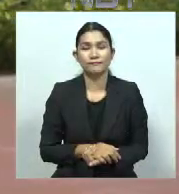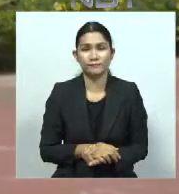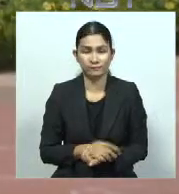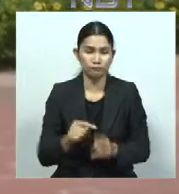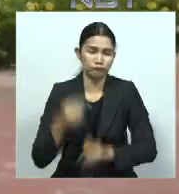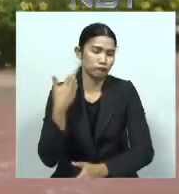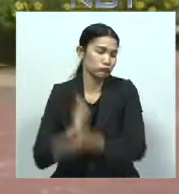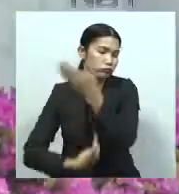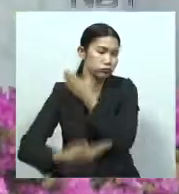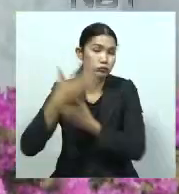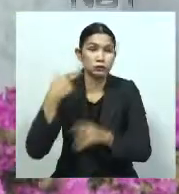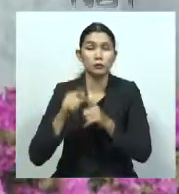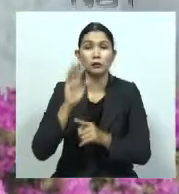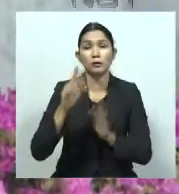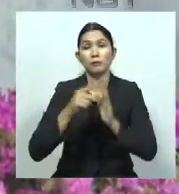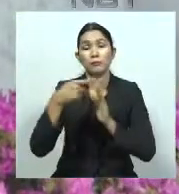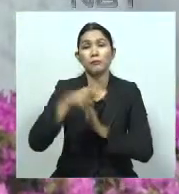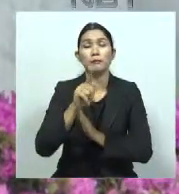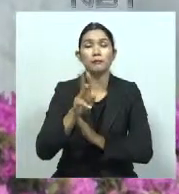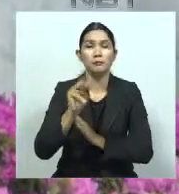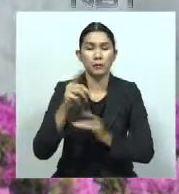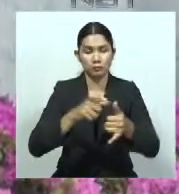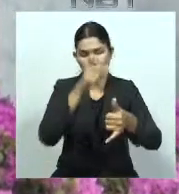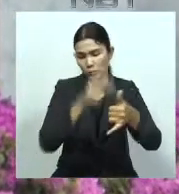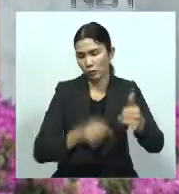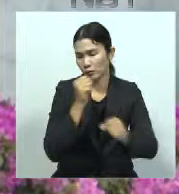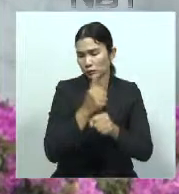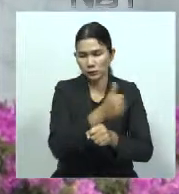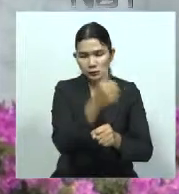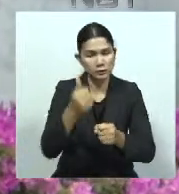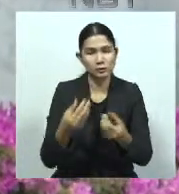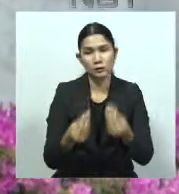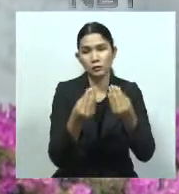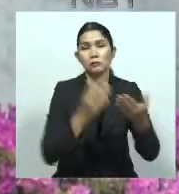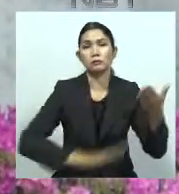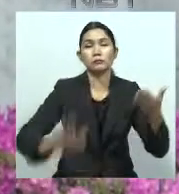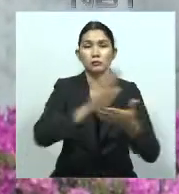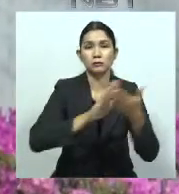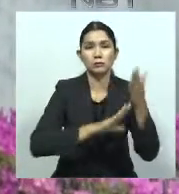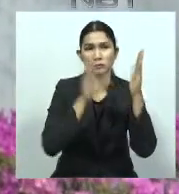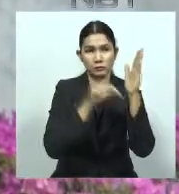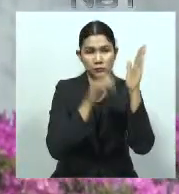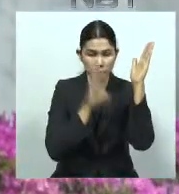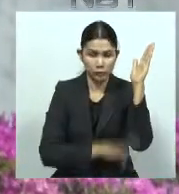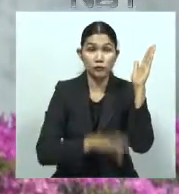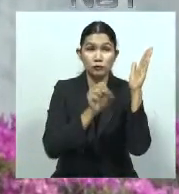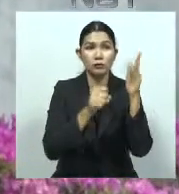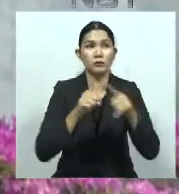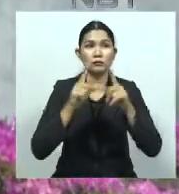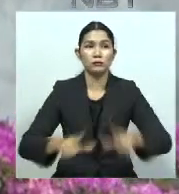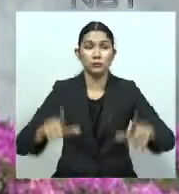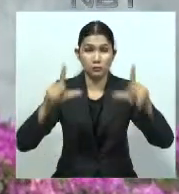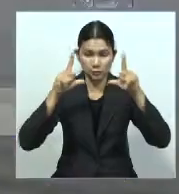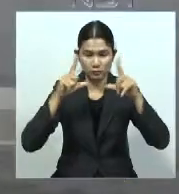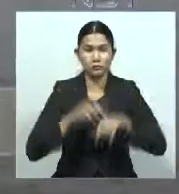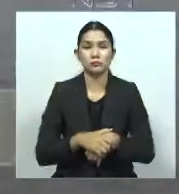เกียรติประวัติที่พลเอกเปรมตินสุรานนท์บุคคลอันทรงคุณค่าของแผ่นดินได้สร้างไว้เป็นคุณูปการให้ชาวสงขลาได้เห็นเป็นที่ประจักษ์มาจนถึง